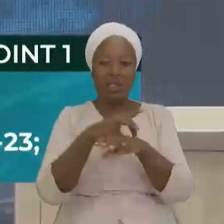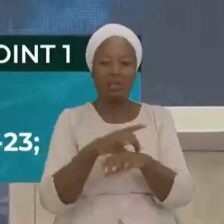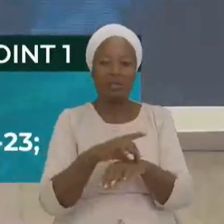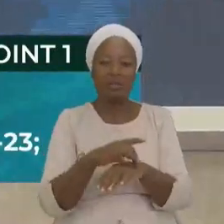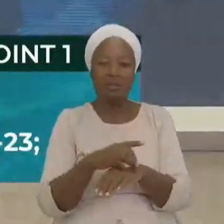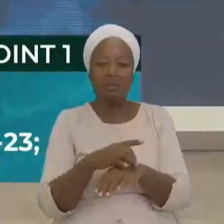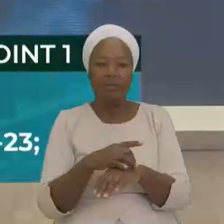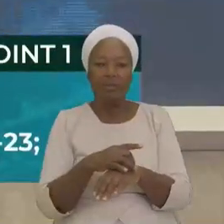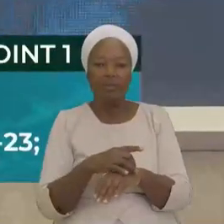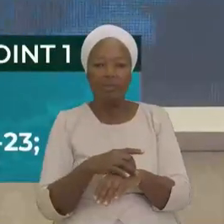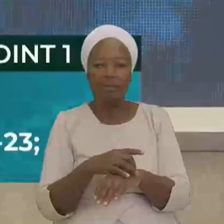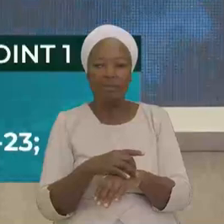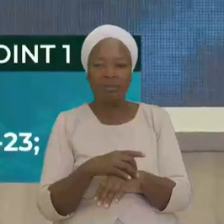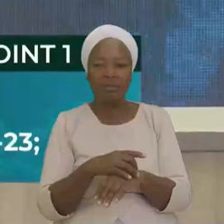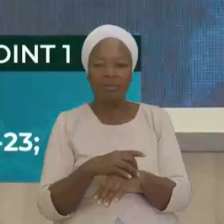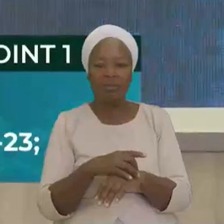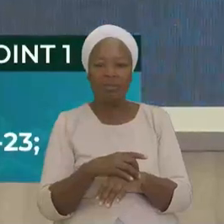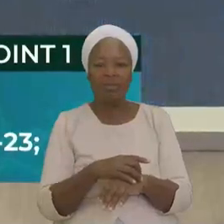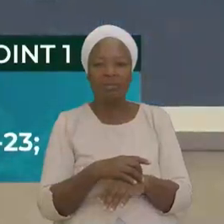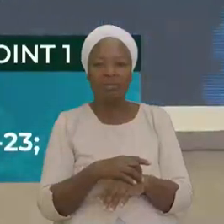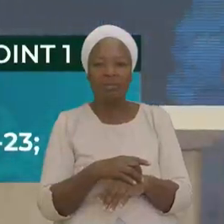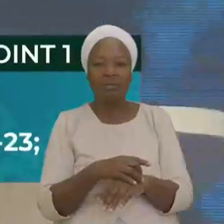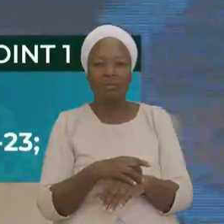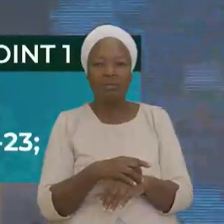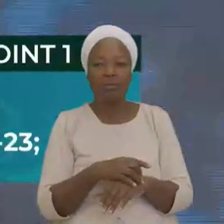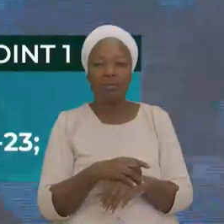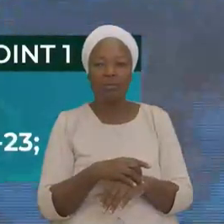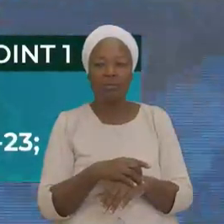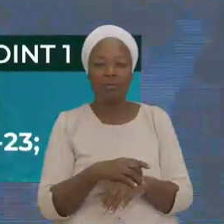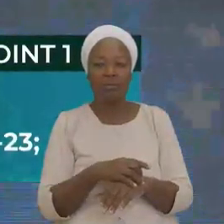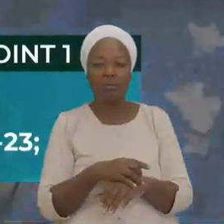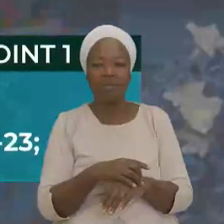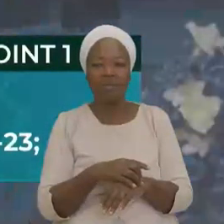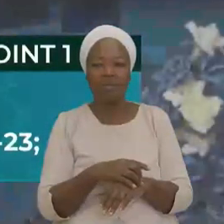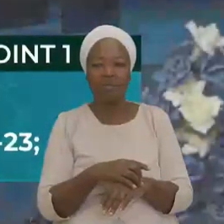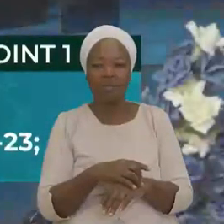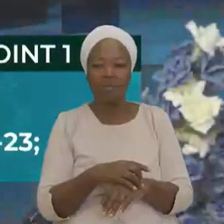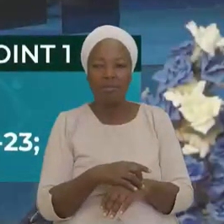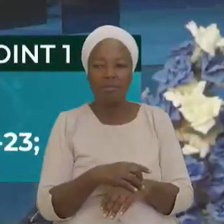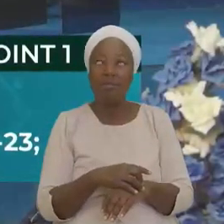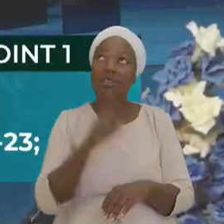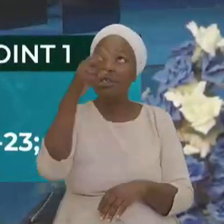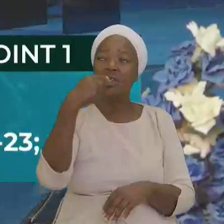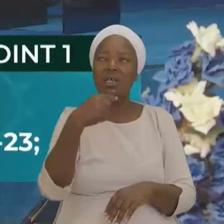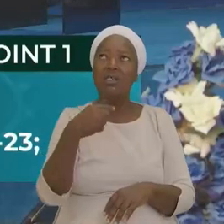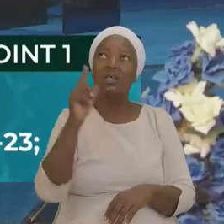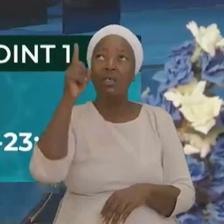je serai avec toi jusqu'à la fin. Et jusqu'aux extrémités de la terre.